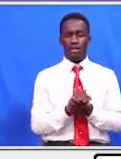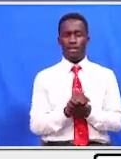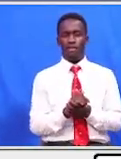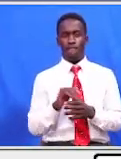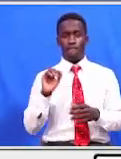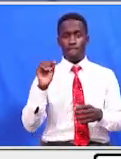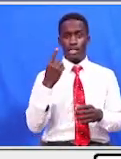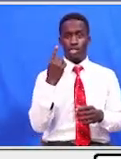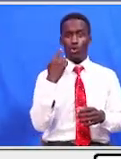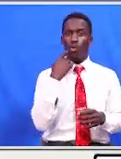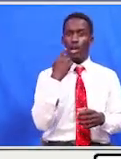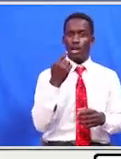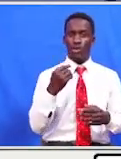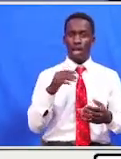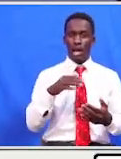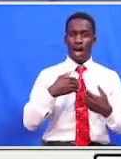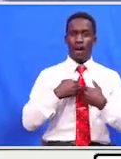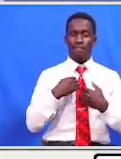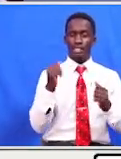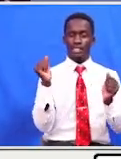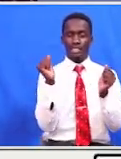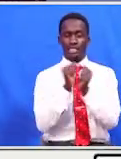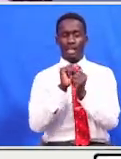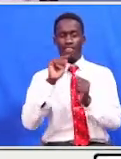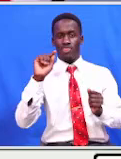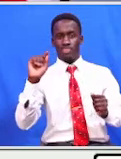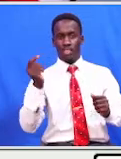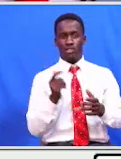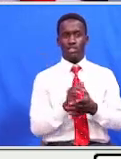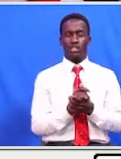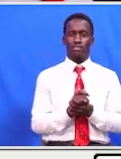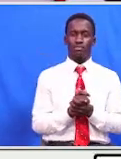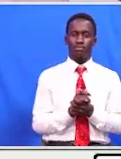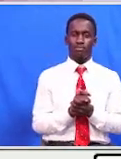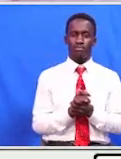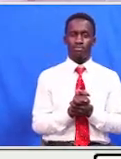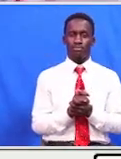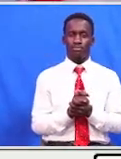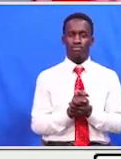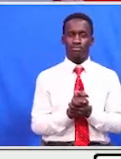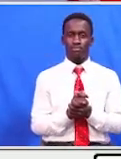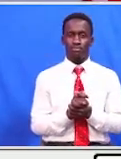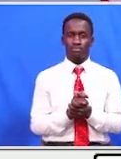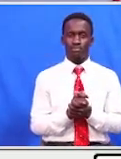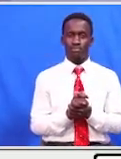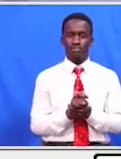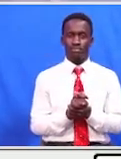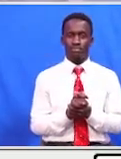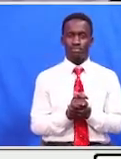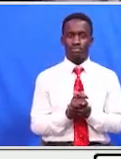10,000 kila mmoja. Tony Kwalanda, TV47 Michezo.